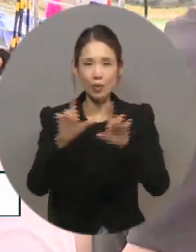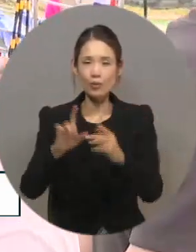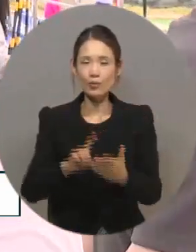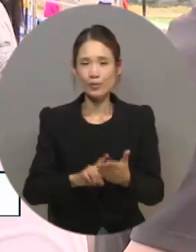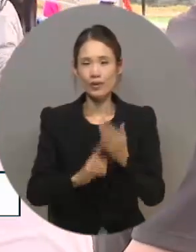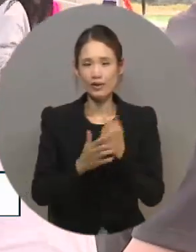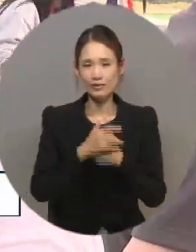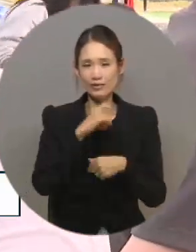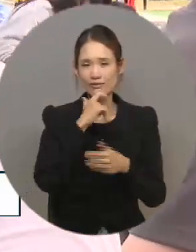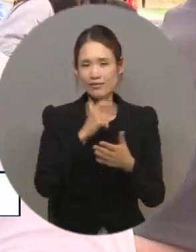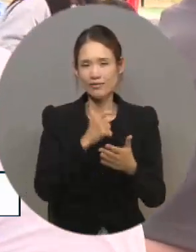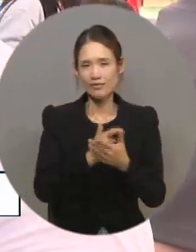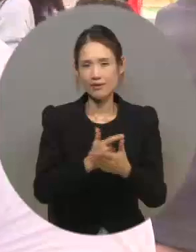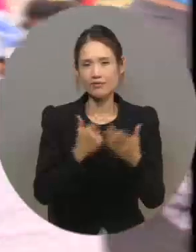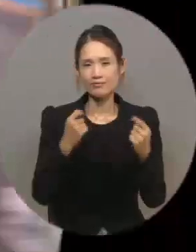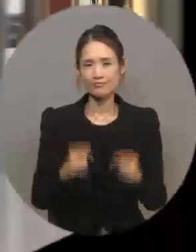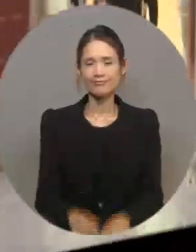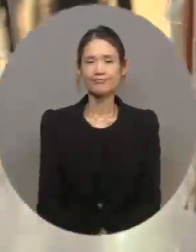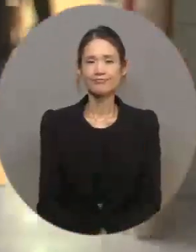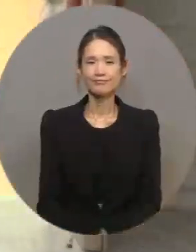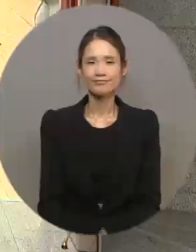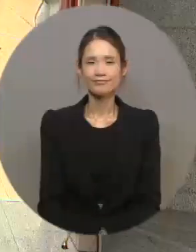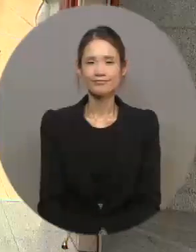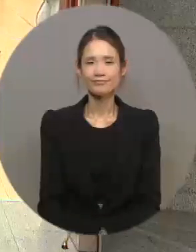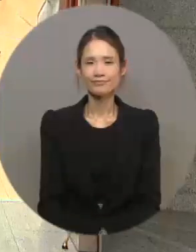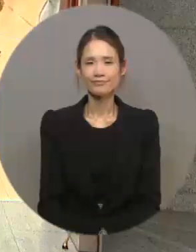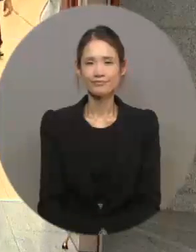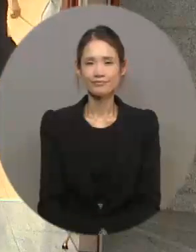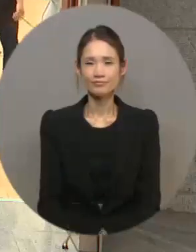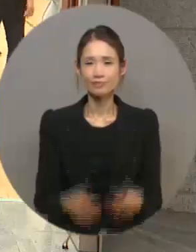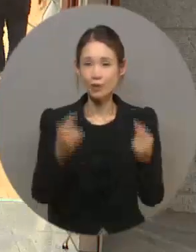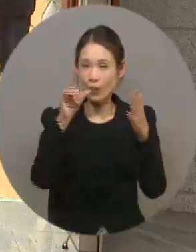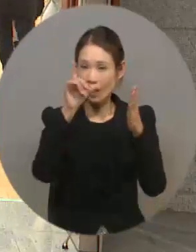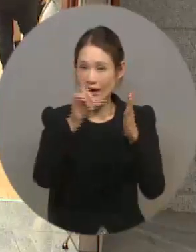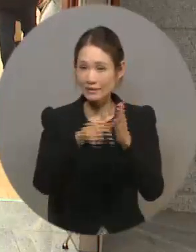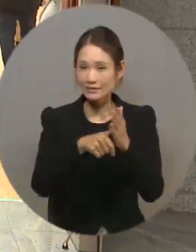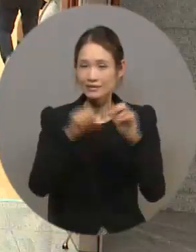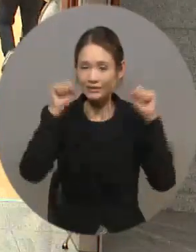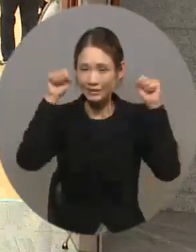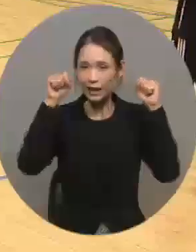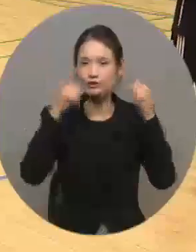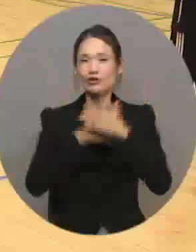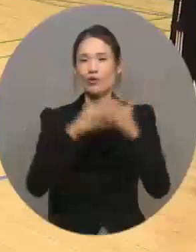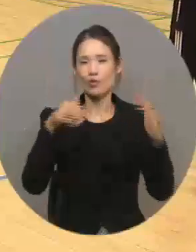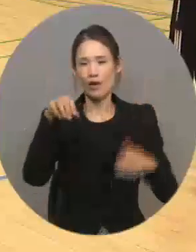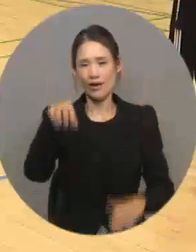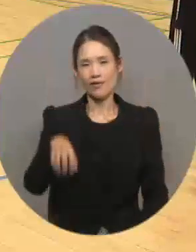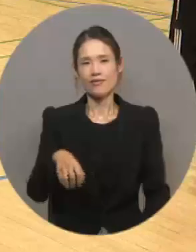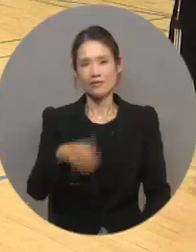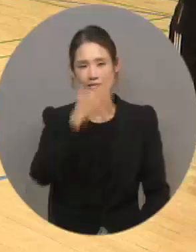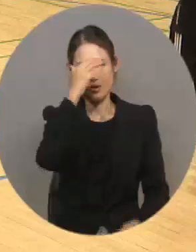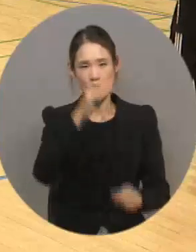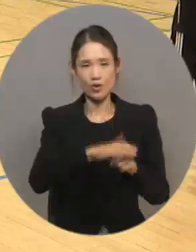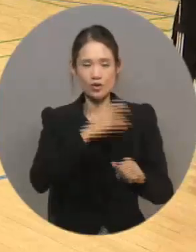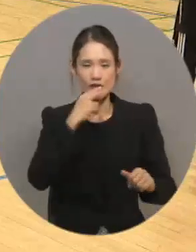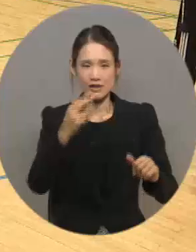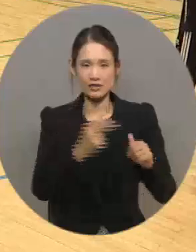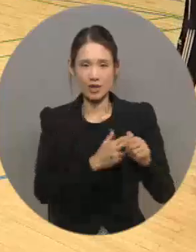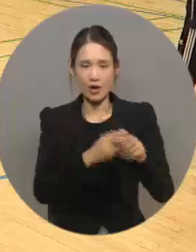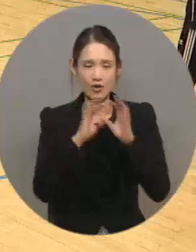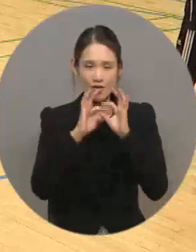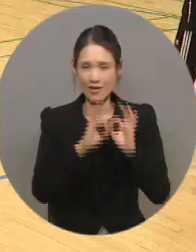생각에 감명스러움이 있는 것 같아요. 같은 시간, 체육관에서도 청소년들의 열정과 도전이 이어집니다.